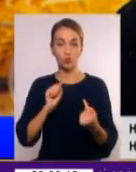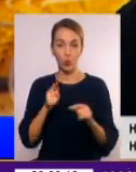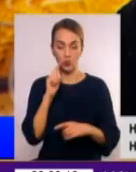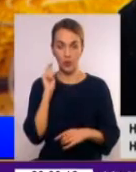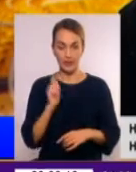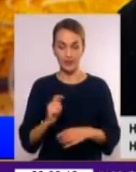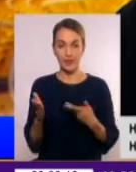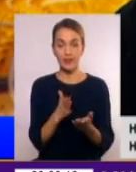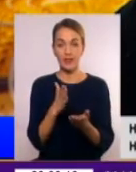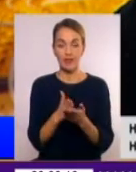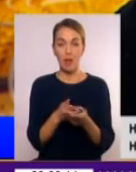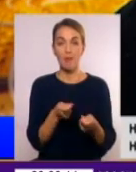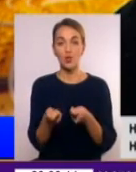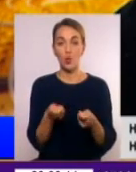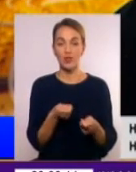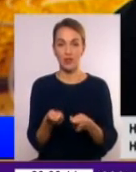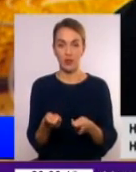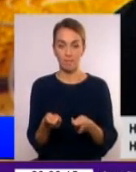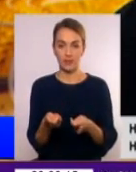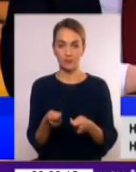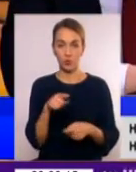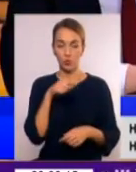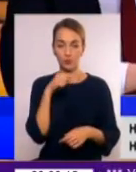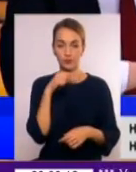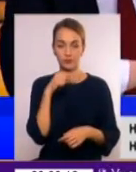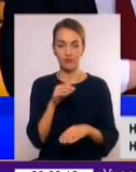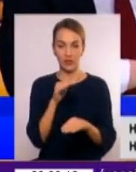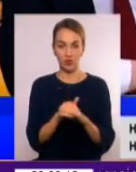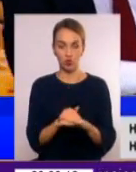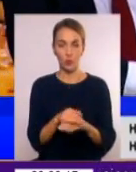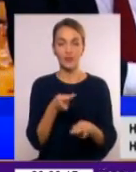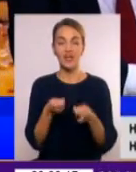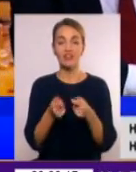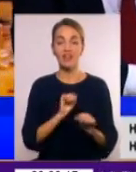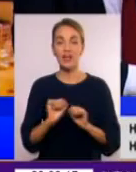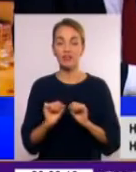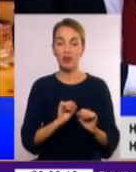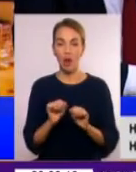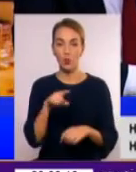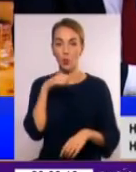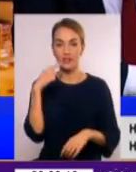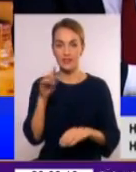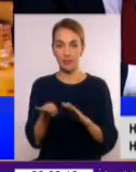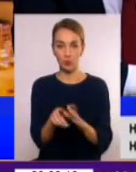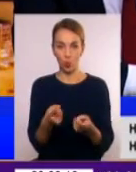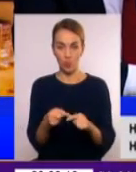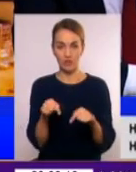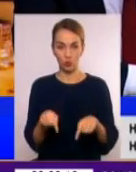України, які є маріонетками, які, ну, фактично керівниками російських підрозділів